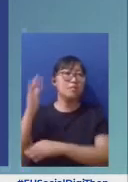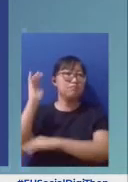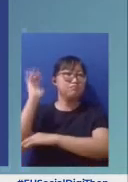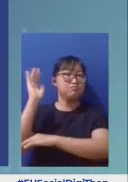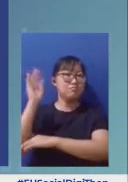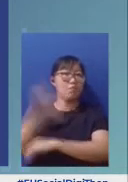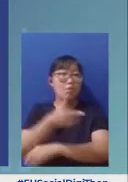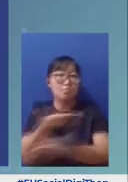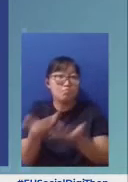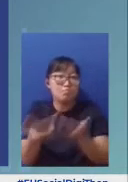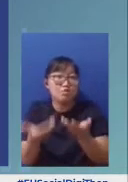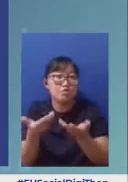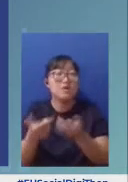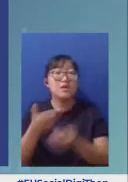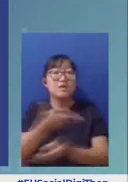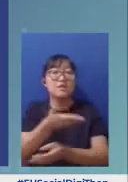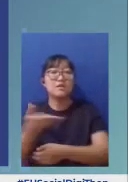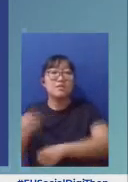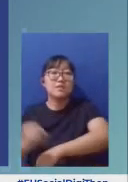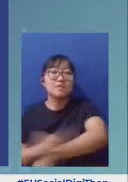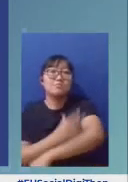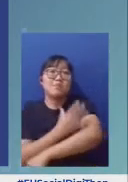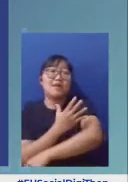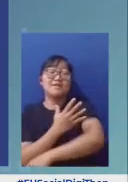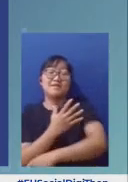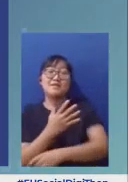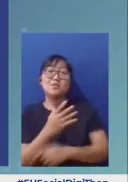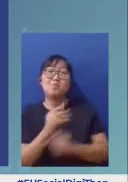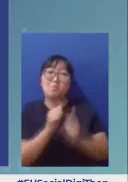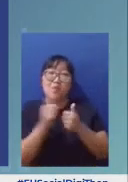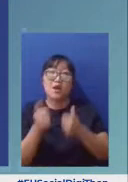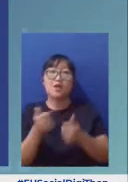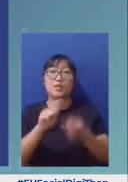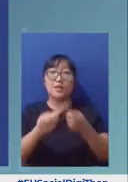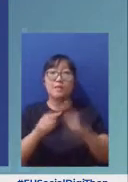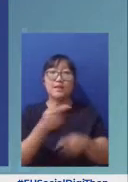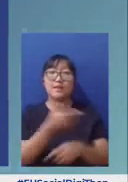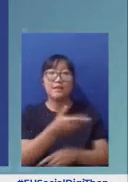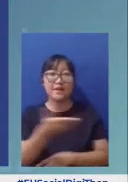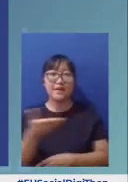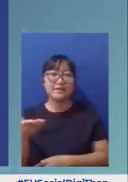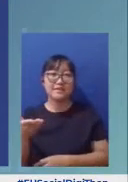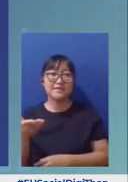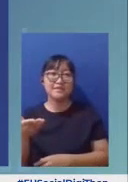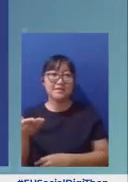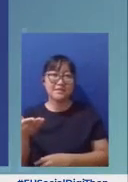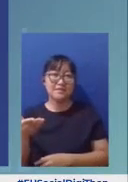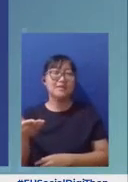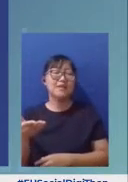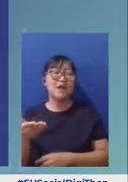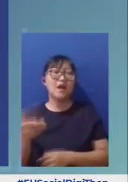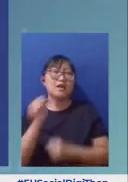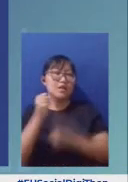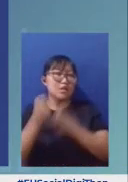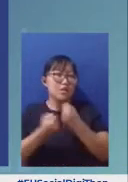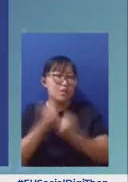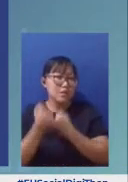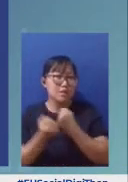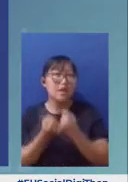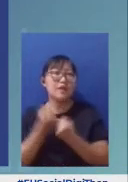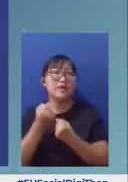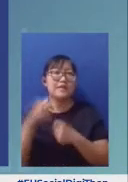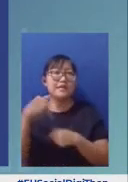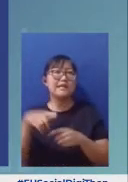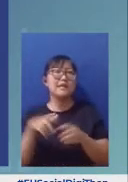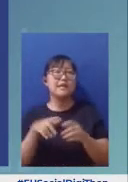inspirasi yang baik bagi teman-teman di sini yang akan berpartisipasi dalam kompetisi ini. Selamat